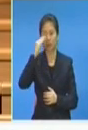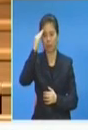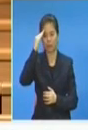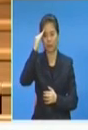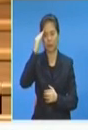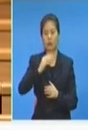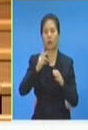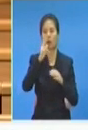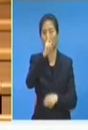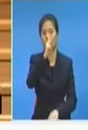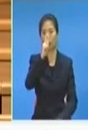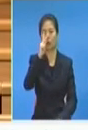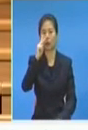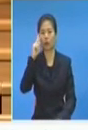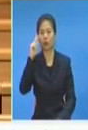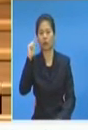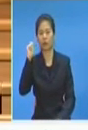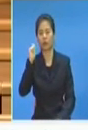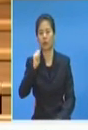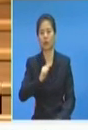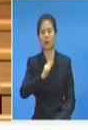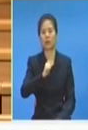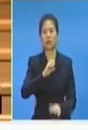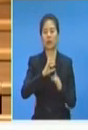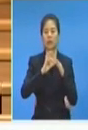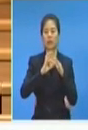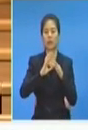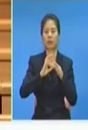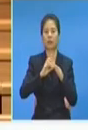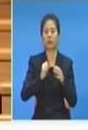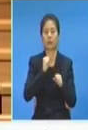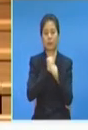จ้าพนักงานเลยครับสถานภาพของกกต.